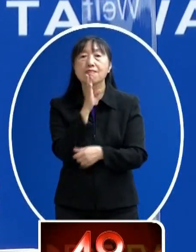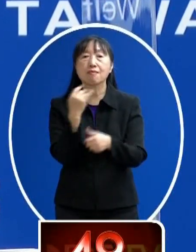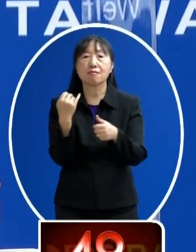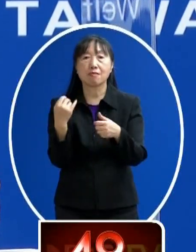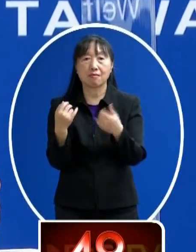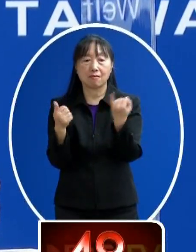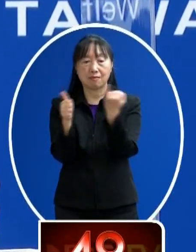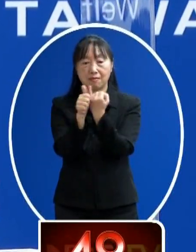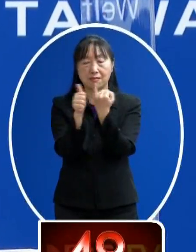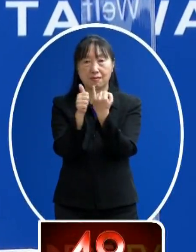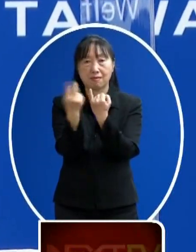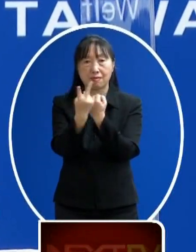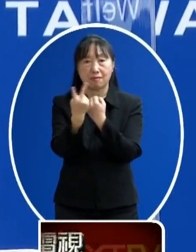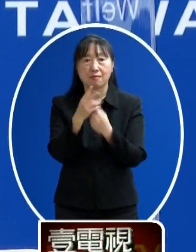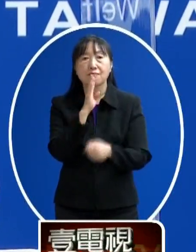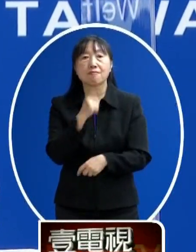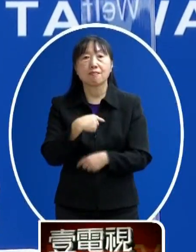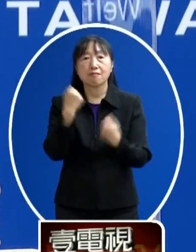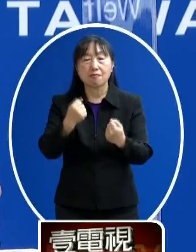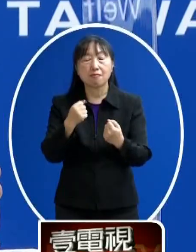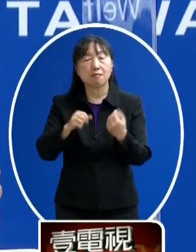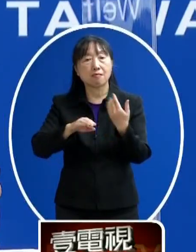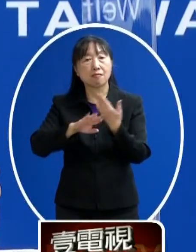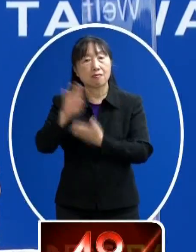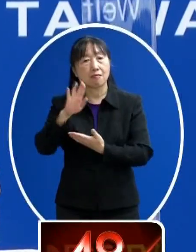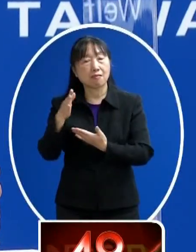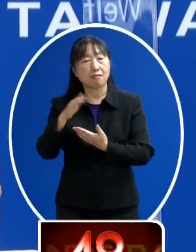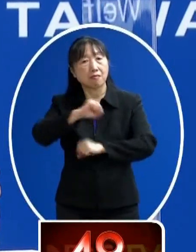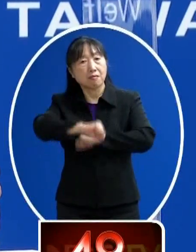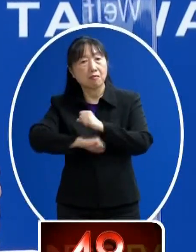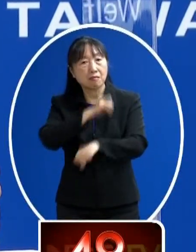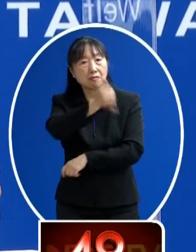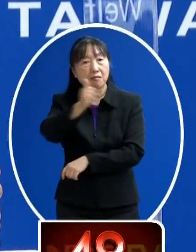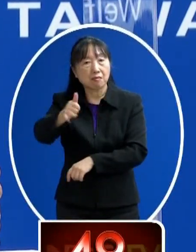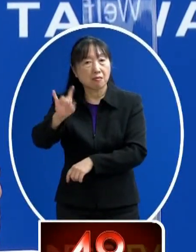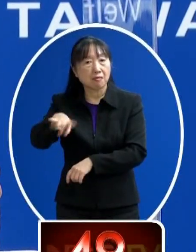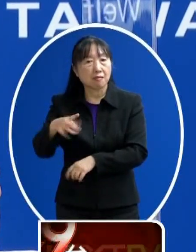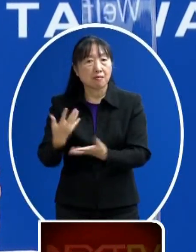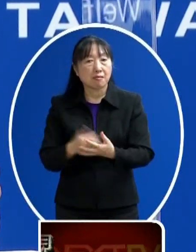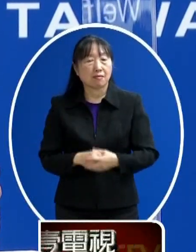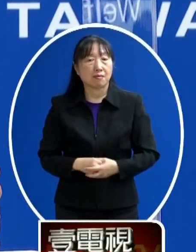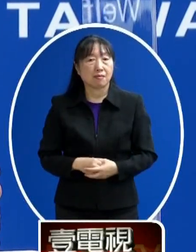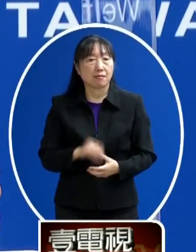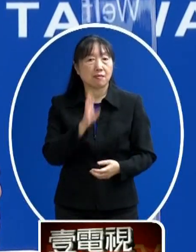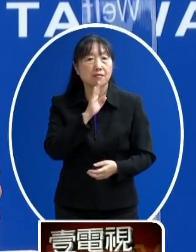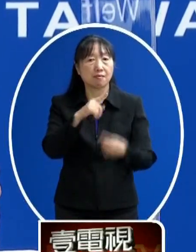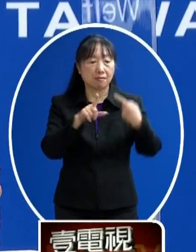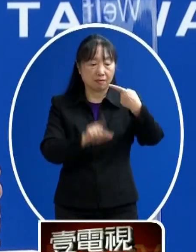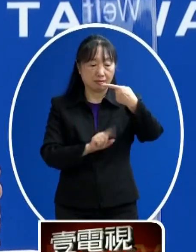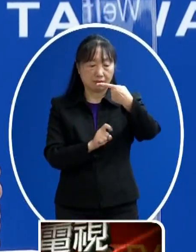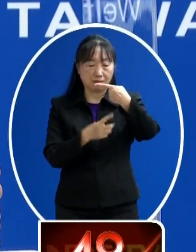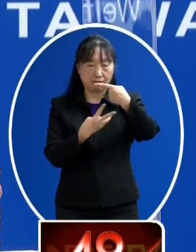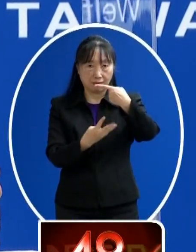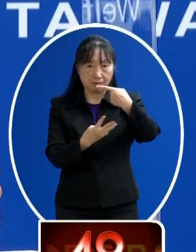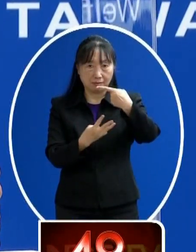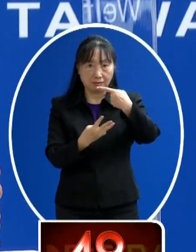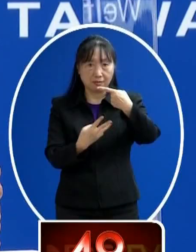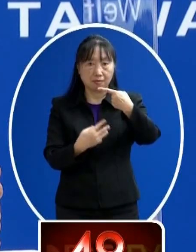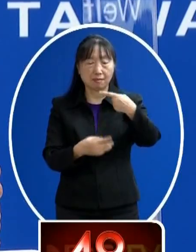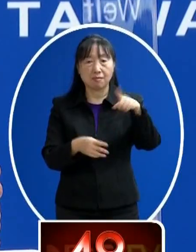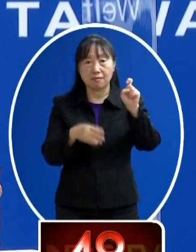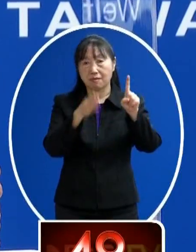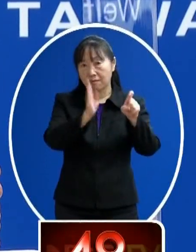那他们在案外的活动的地点，大概一个就是在1月13号11:30